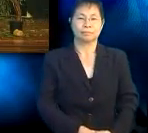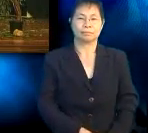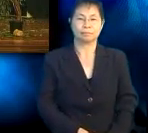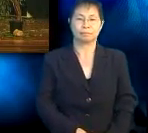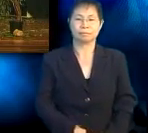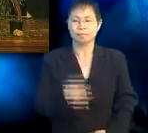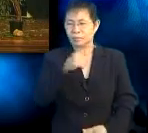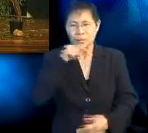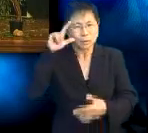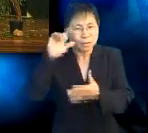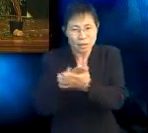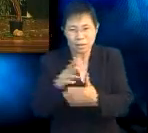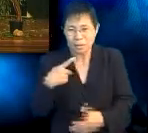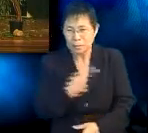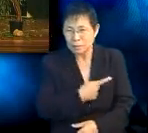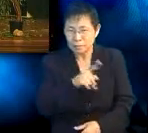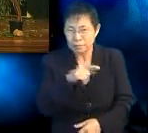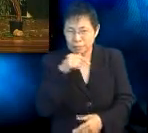Kamu tak percaya kepada kami?